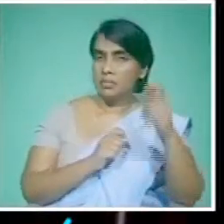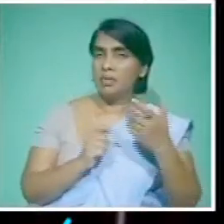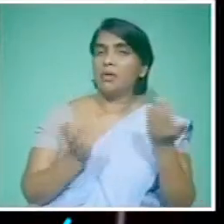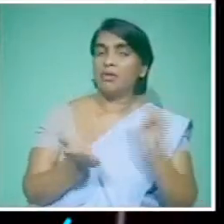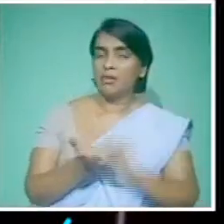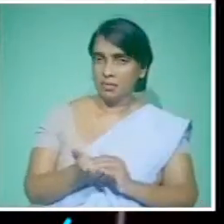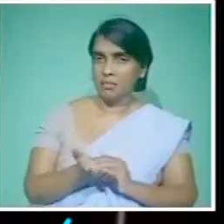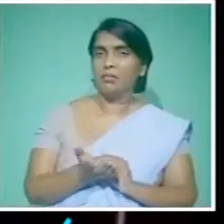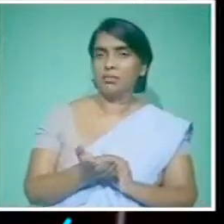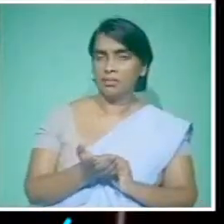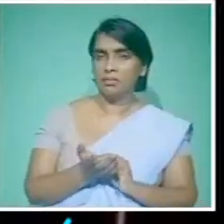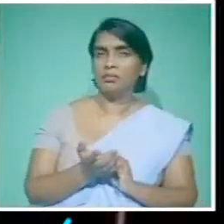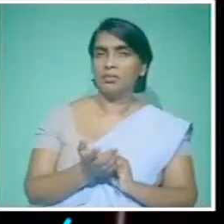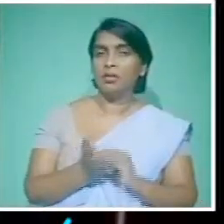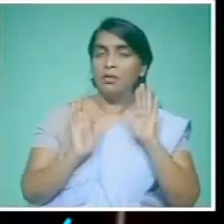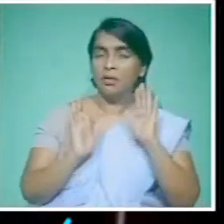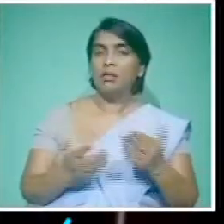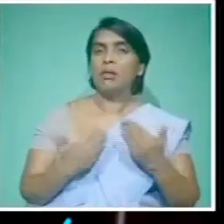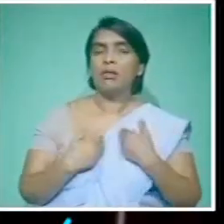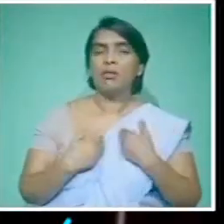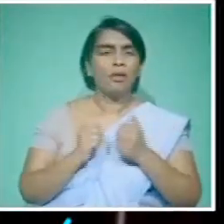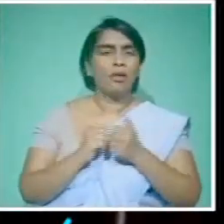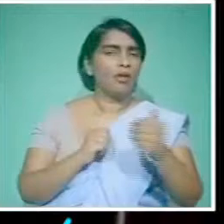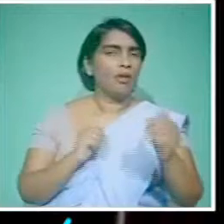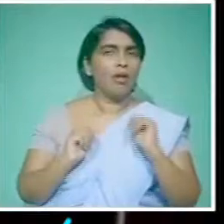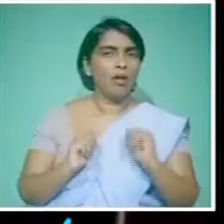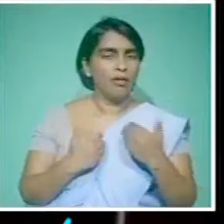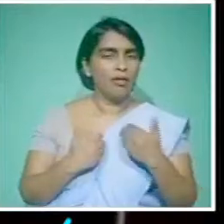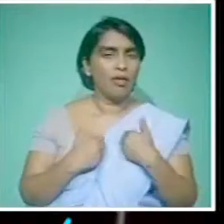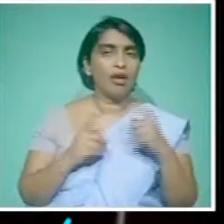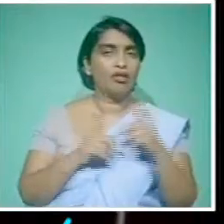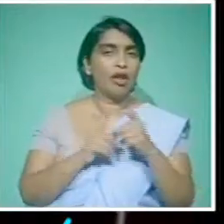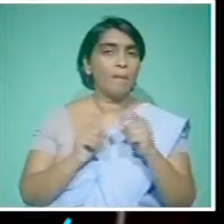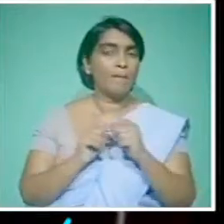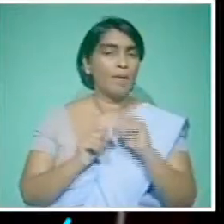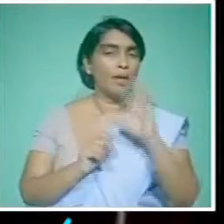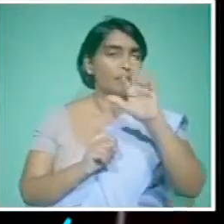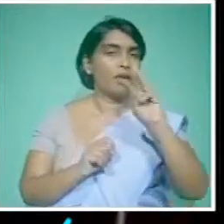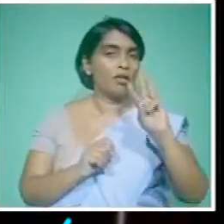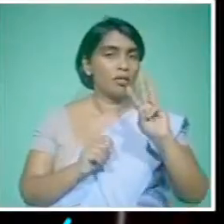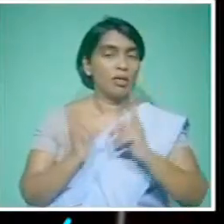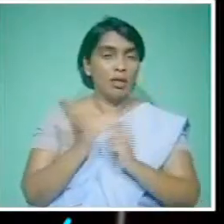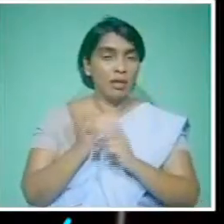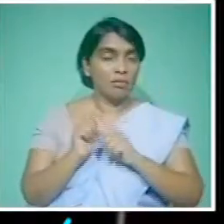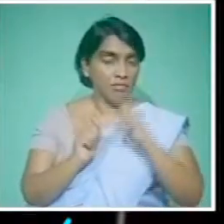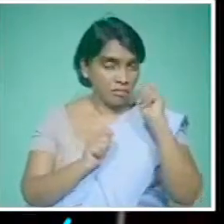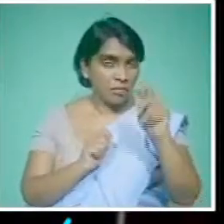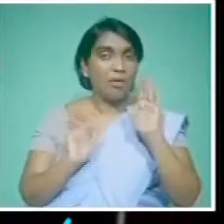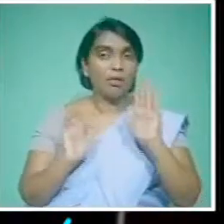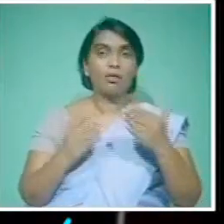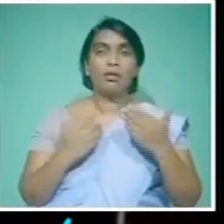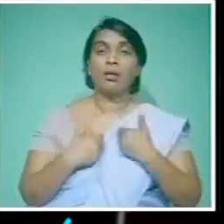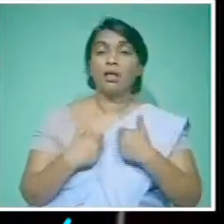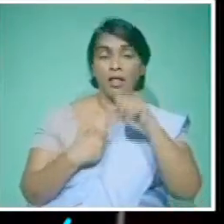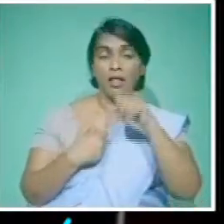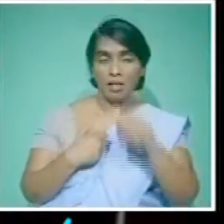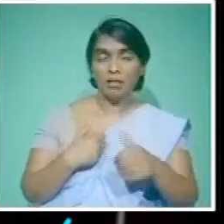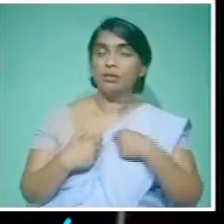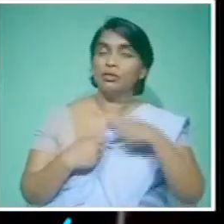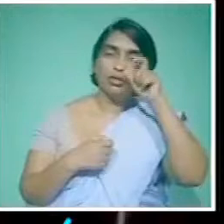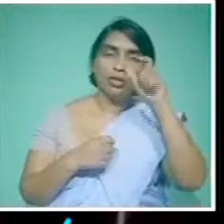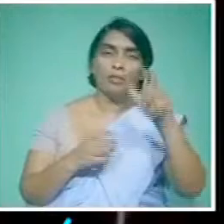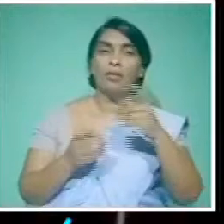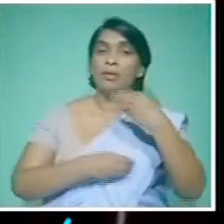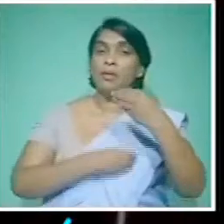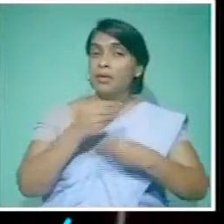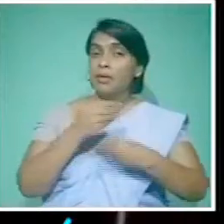නැවත. නමුත් අපිට වෙලා තියෙන්නේ ඩොලර් බිලියන 53ක ණය ගෙවන්න ඕනේ. හැබැයි අපි ඇත්තර වශයෙන්ම බැලුවොත්